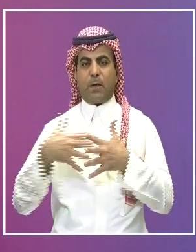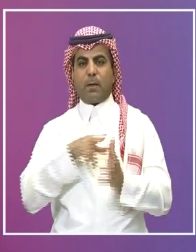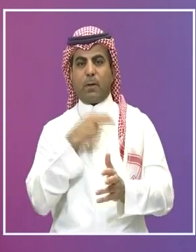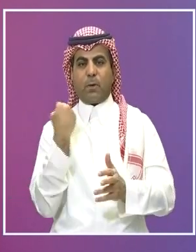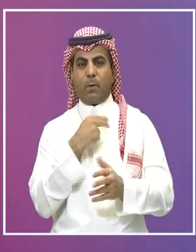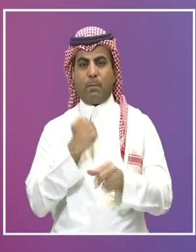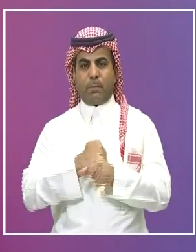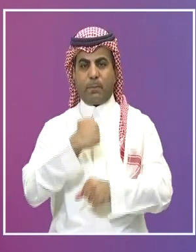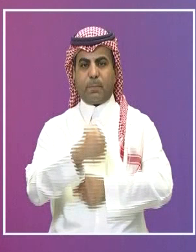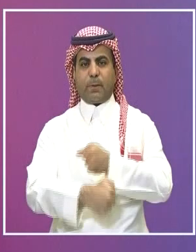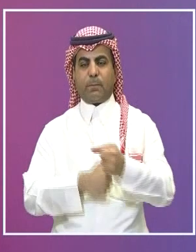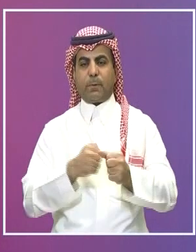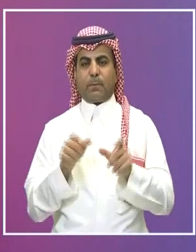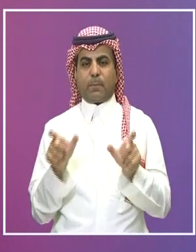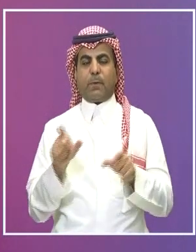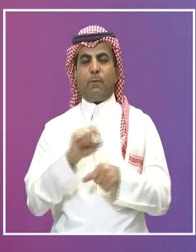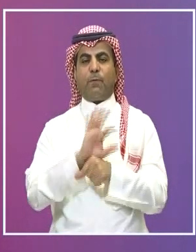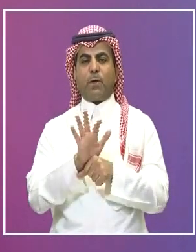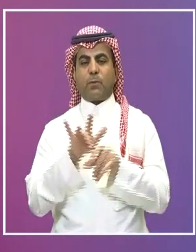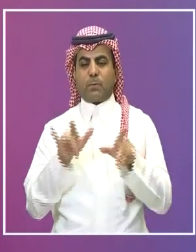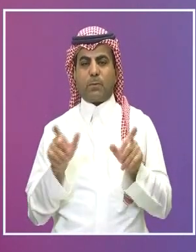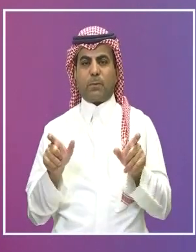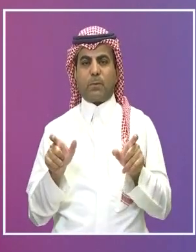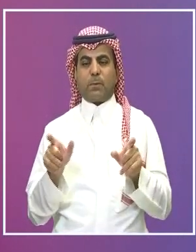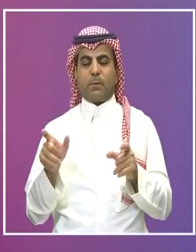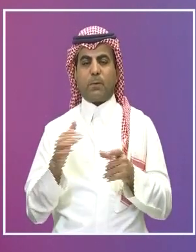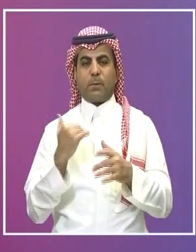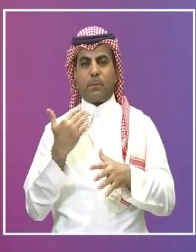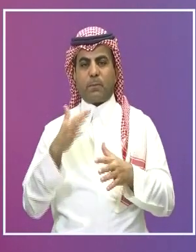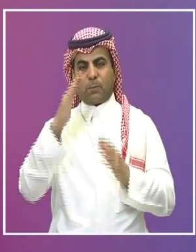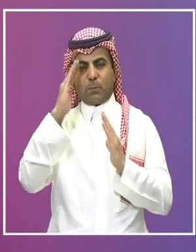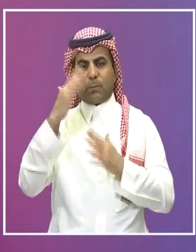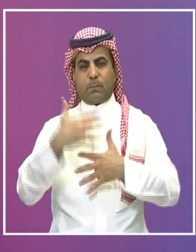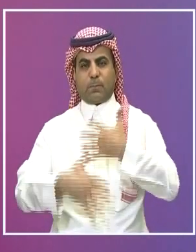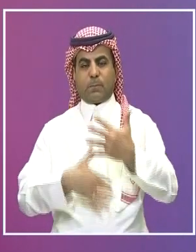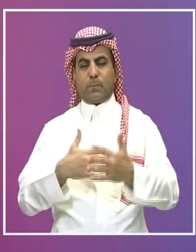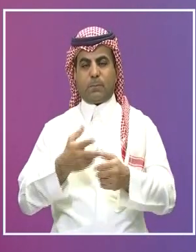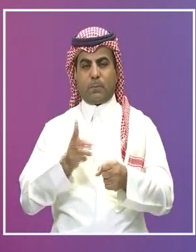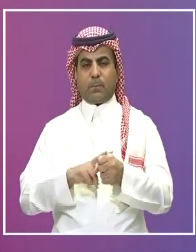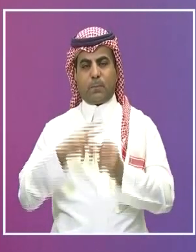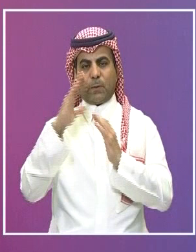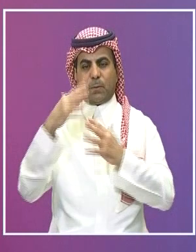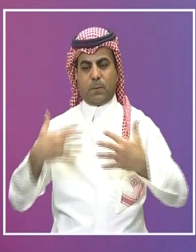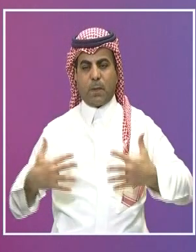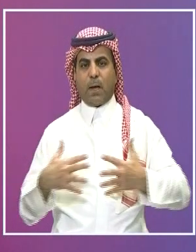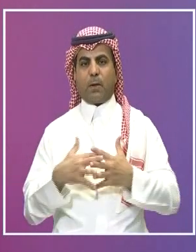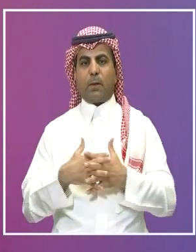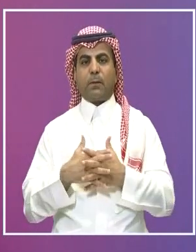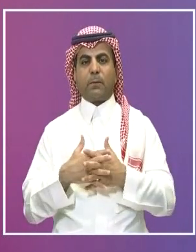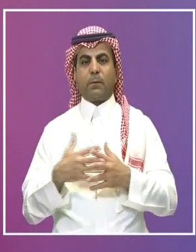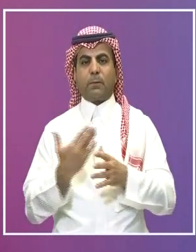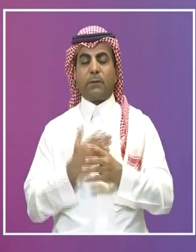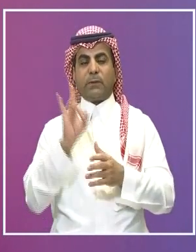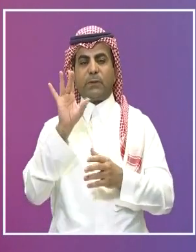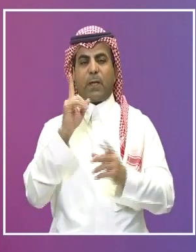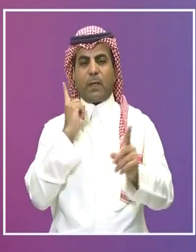جهات فاعلة في مواجهة هذه الجائحة وفي كل مراحلها، نشكرهم دائما ونجدد لهم الشكر. وحتى ألتقيكم